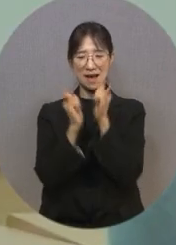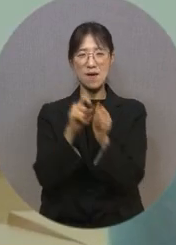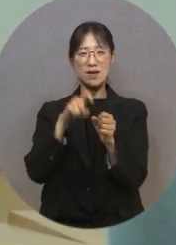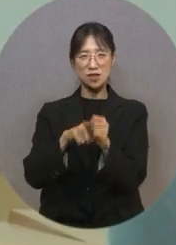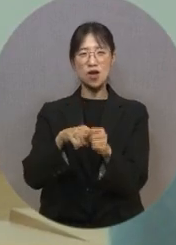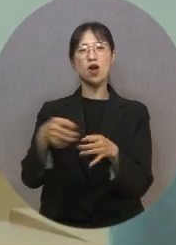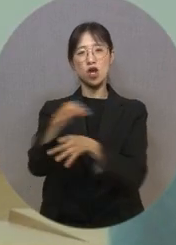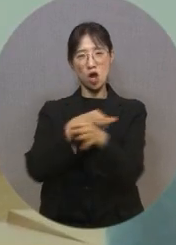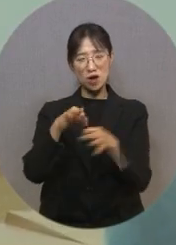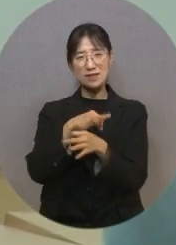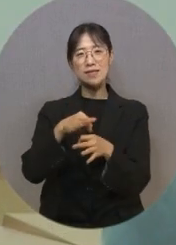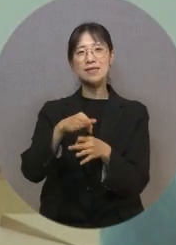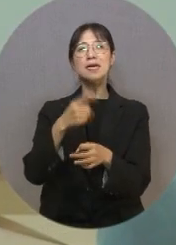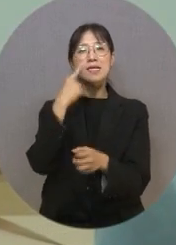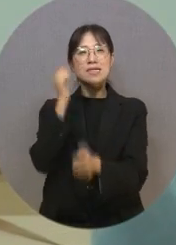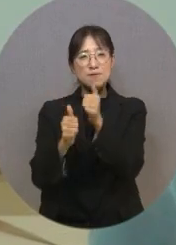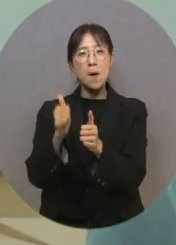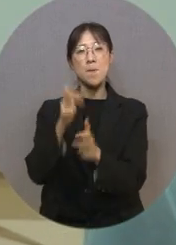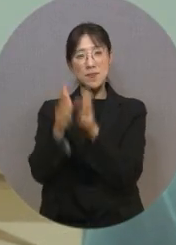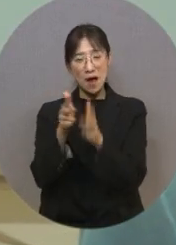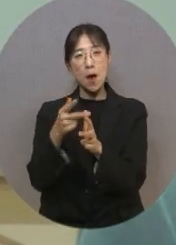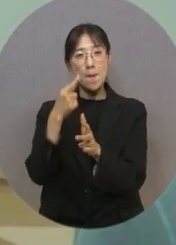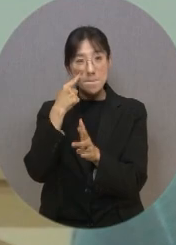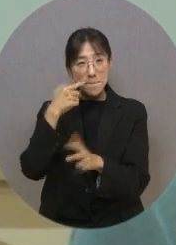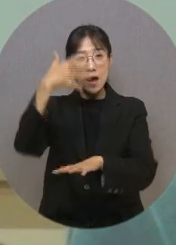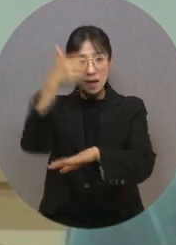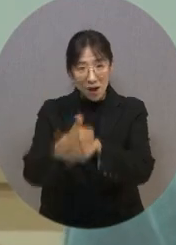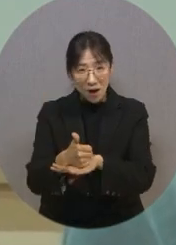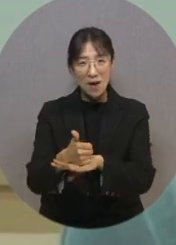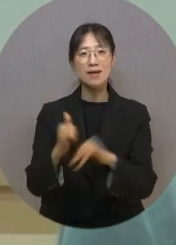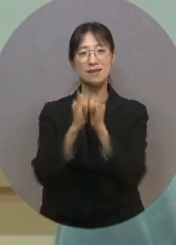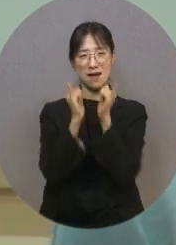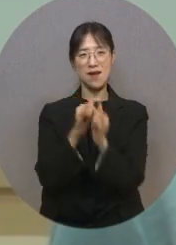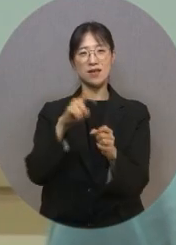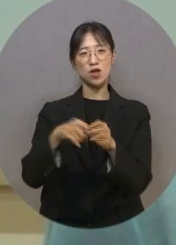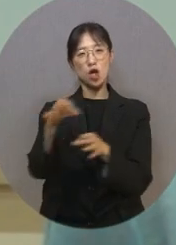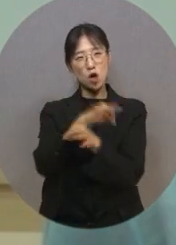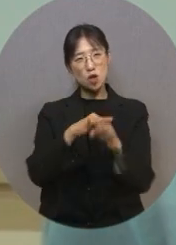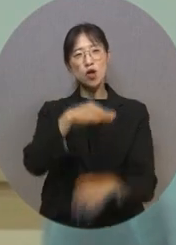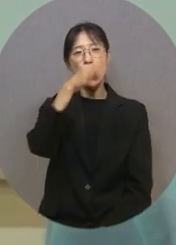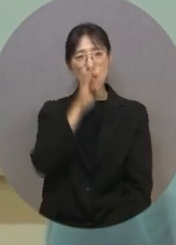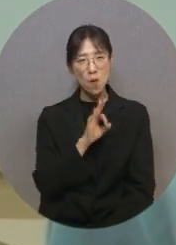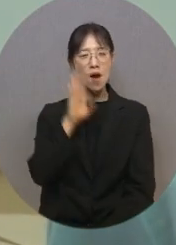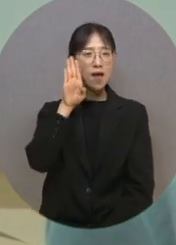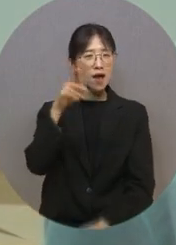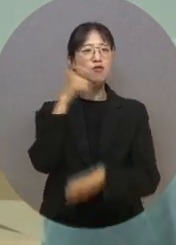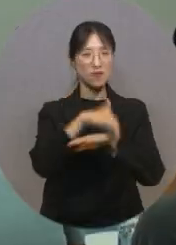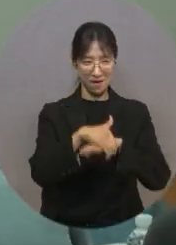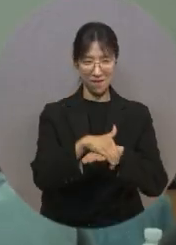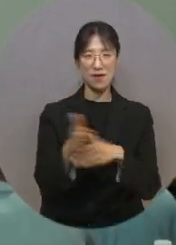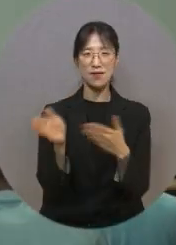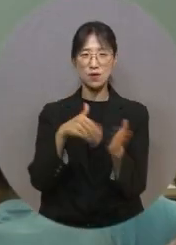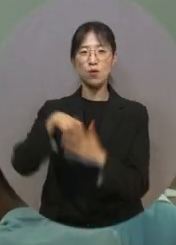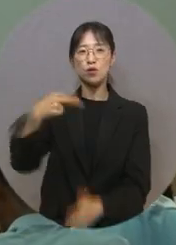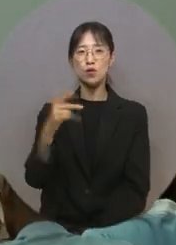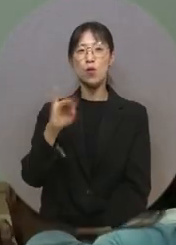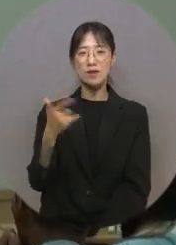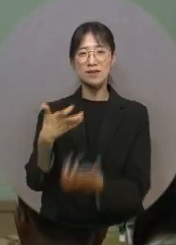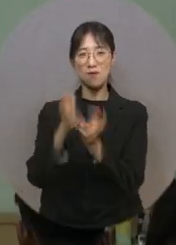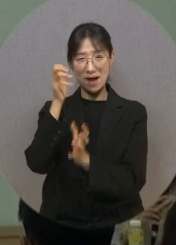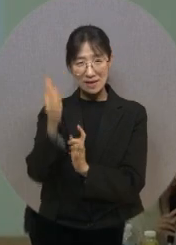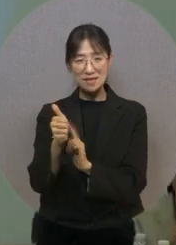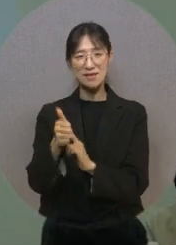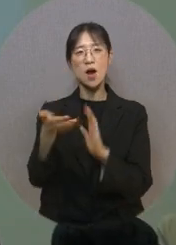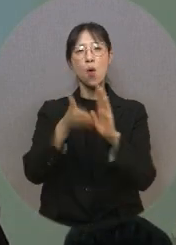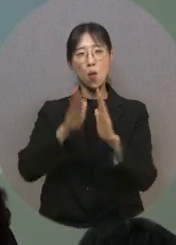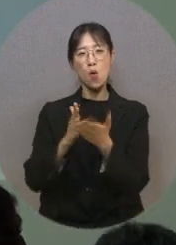경제 시범 사업을 통해 도출된 결과를 바탕으로 한 사회적 경제적 효과와 향후 계획을, 송은 과장은 공공